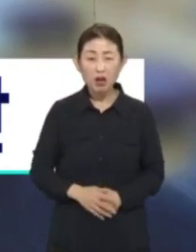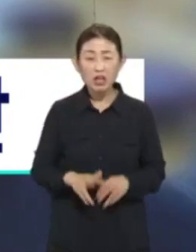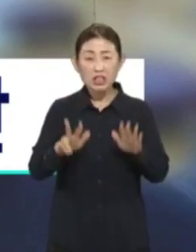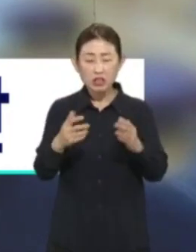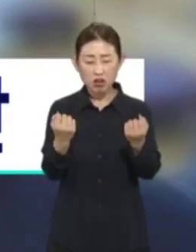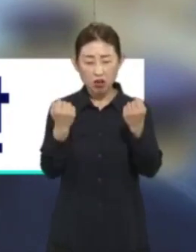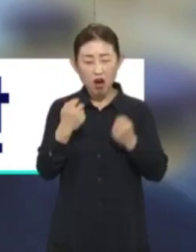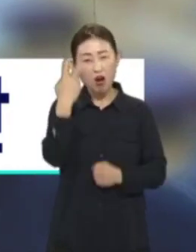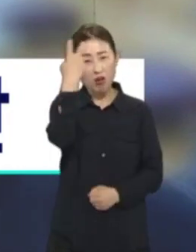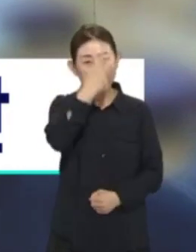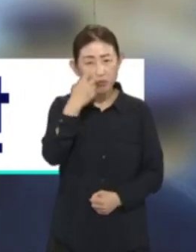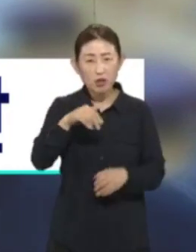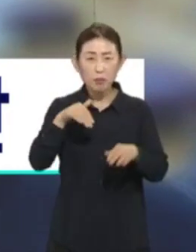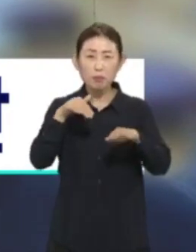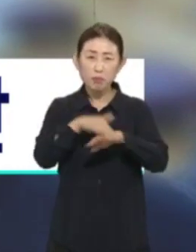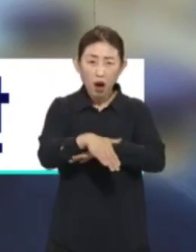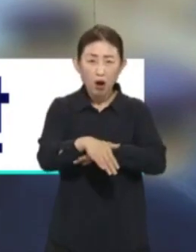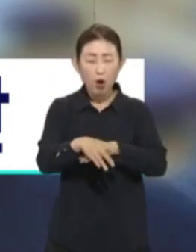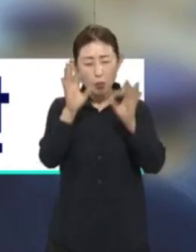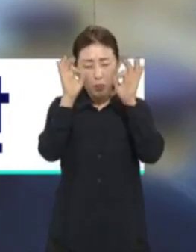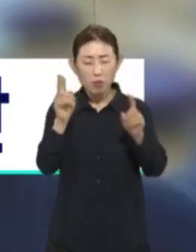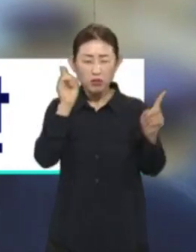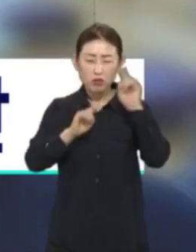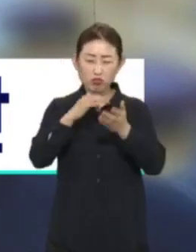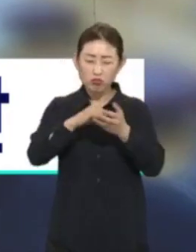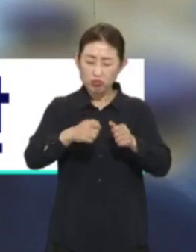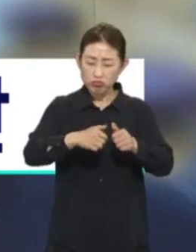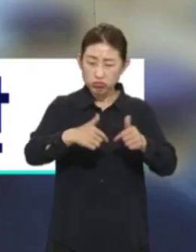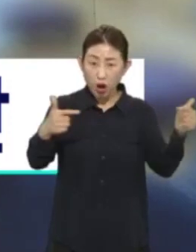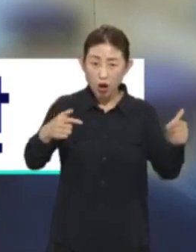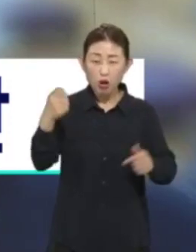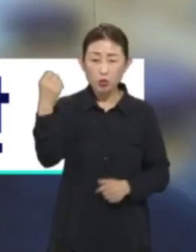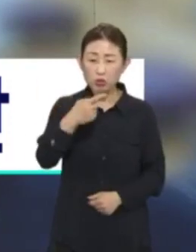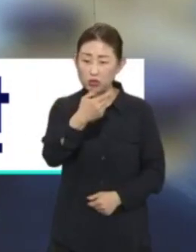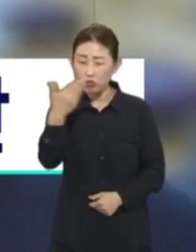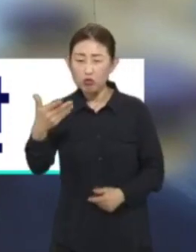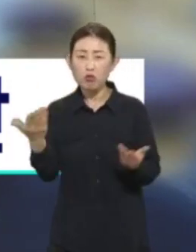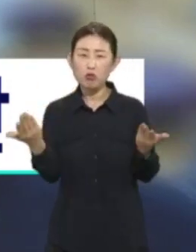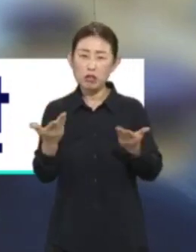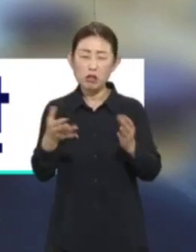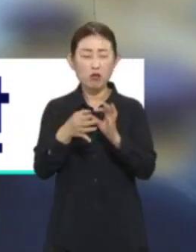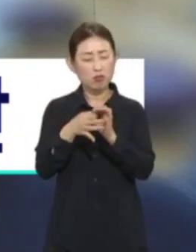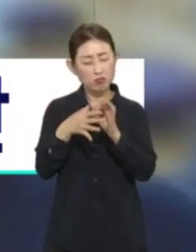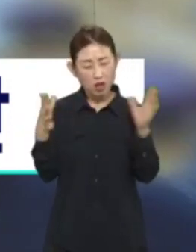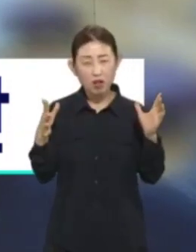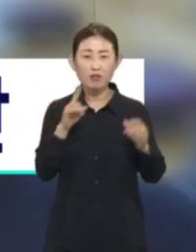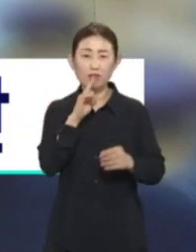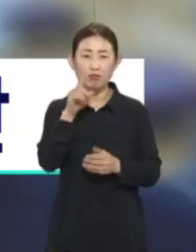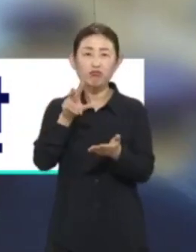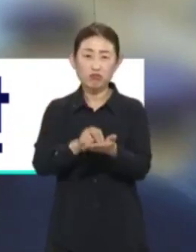검정 방식이 부상자들만 양산하고 직무 능력과도 동떨어진다는 지적이 이어지고